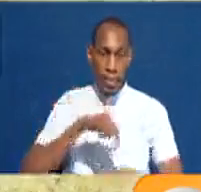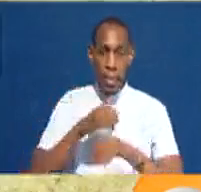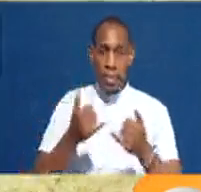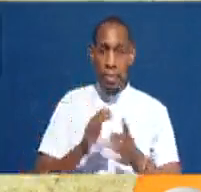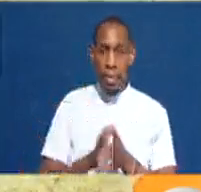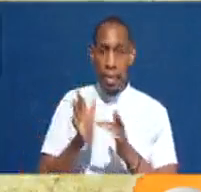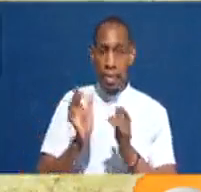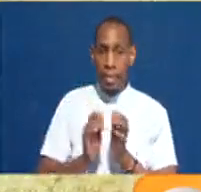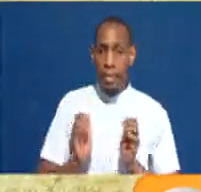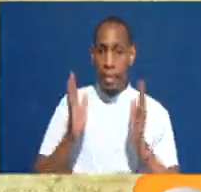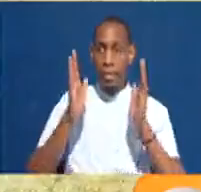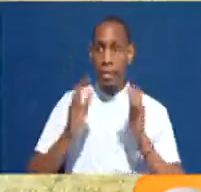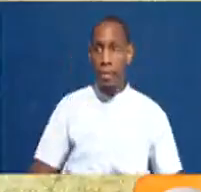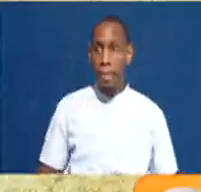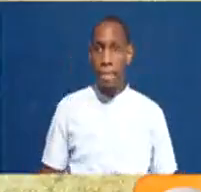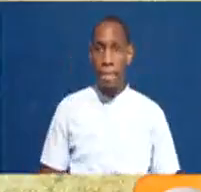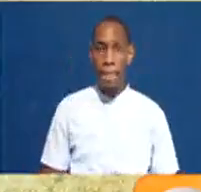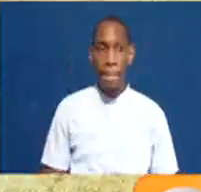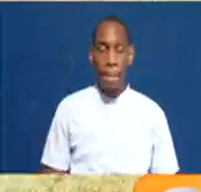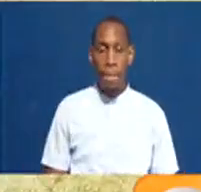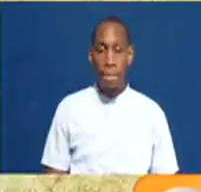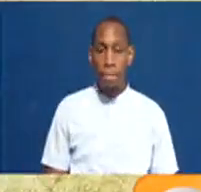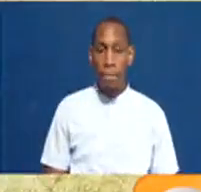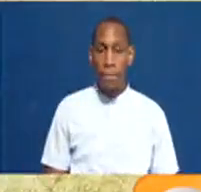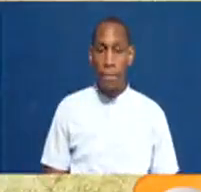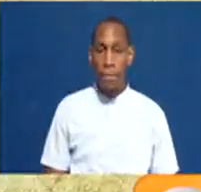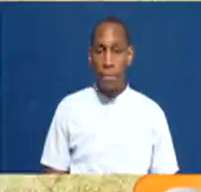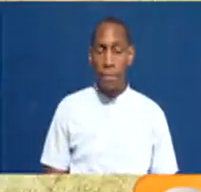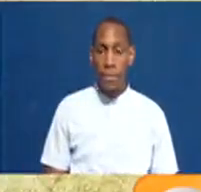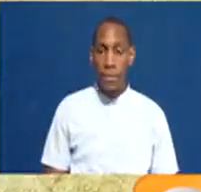huu wa Krismasi. Laura Utieno, Runinga ya Citizen.